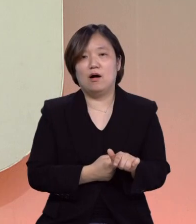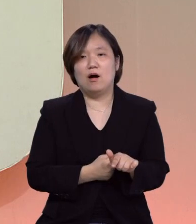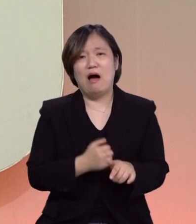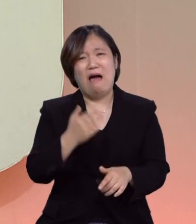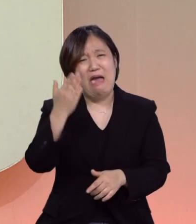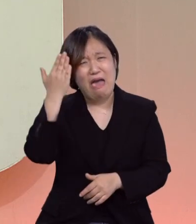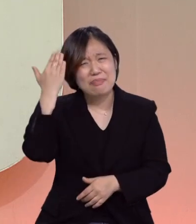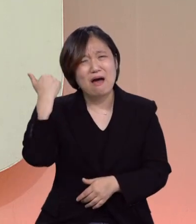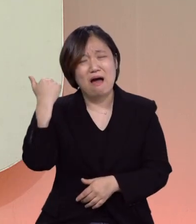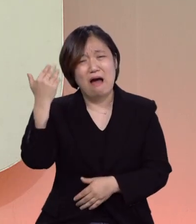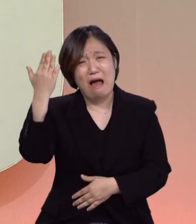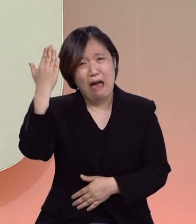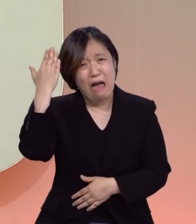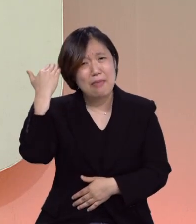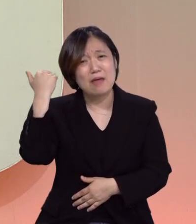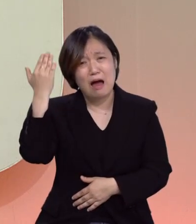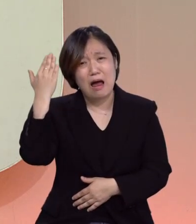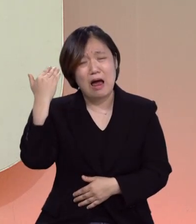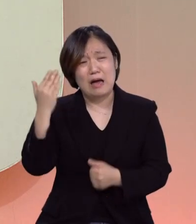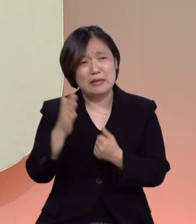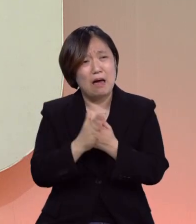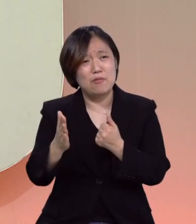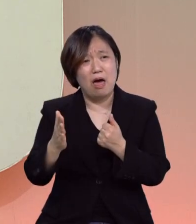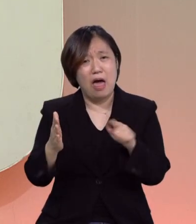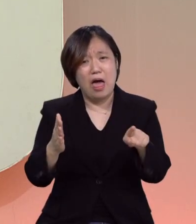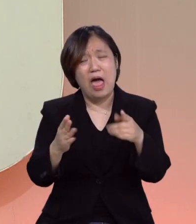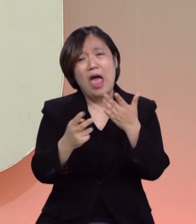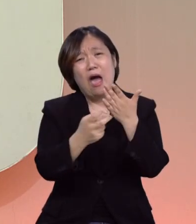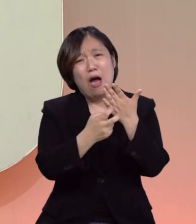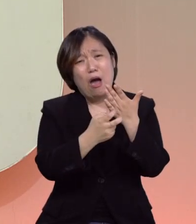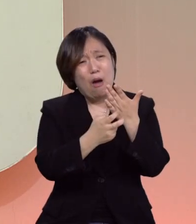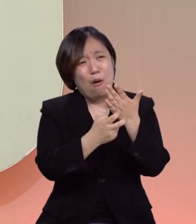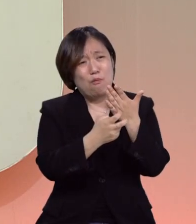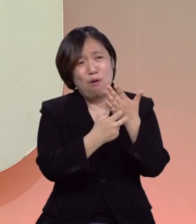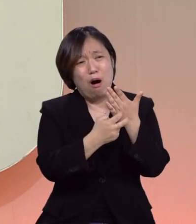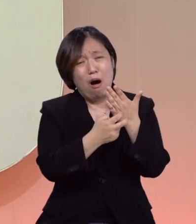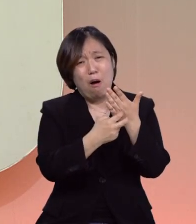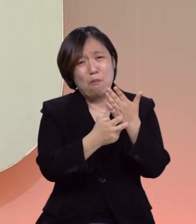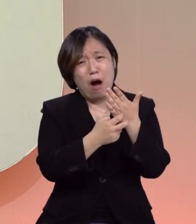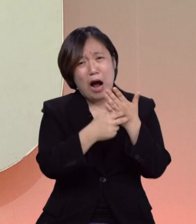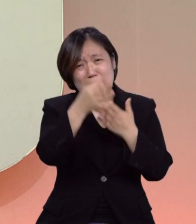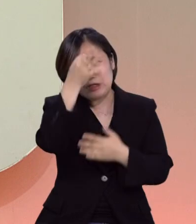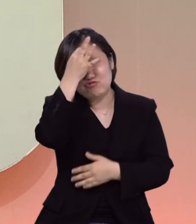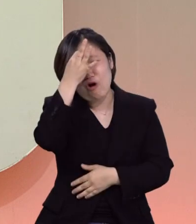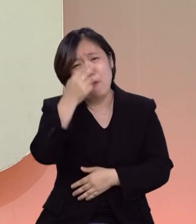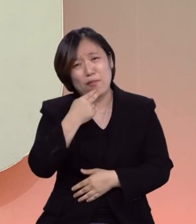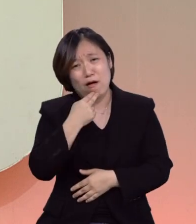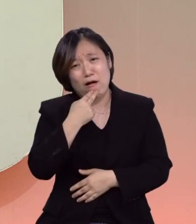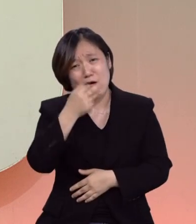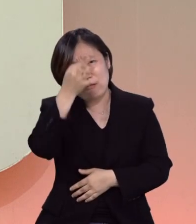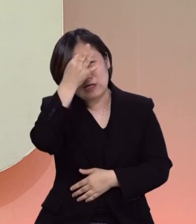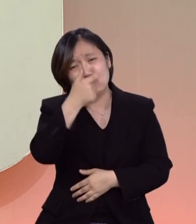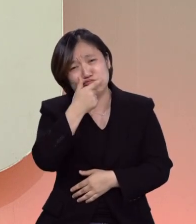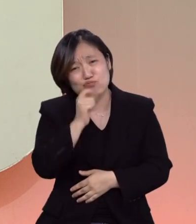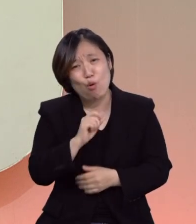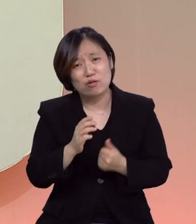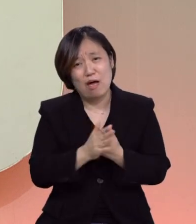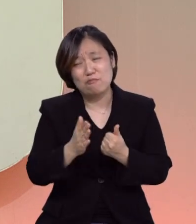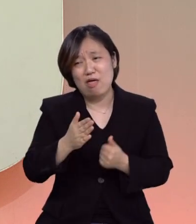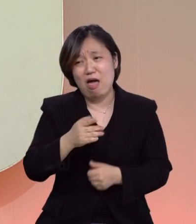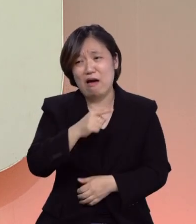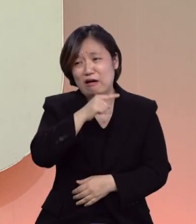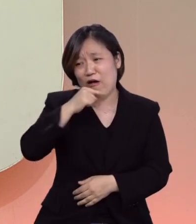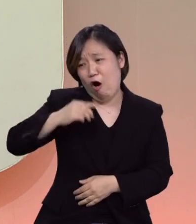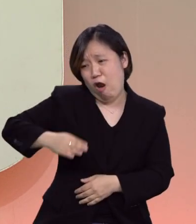몇 십 년 전 현대의학이 지금처럼 발전하지 못했을 때는 결핵 때문에 뭐 폐결핵 때문에